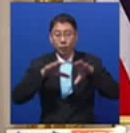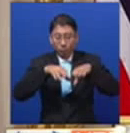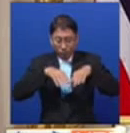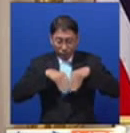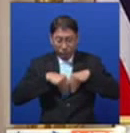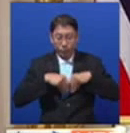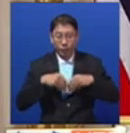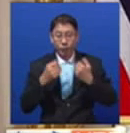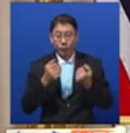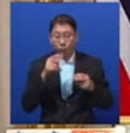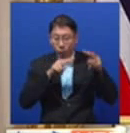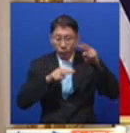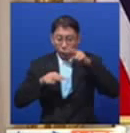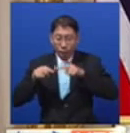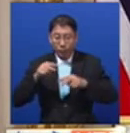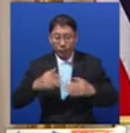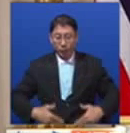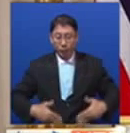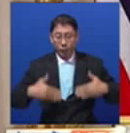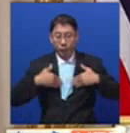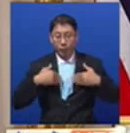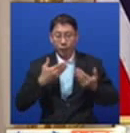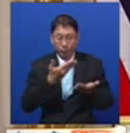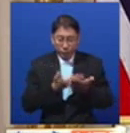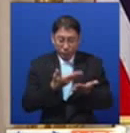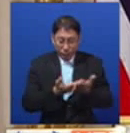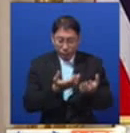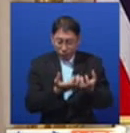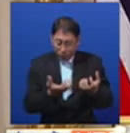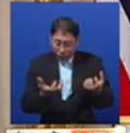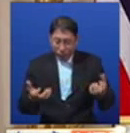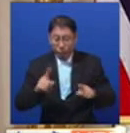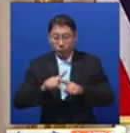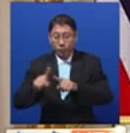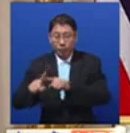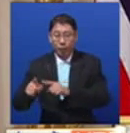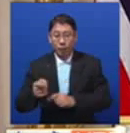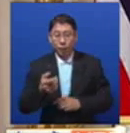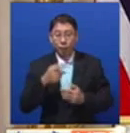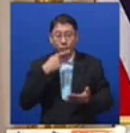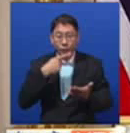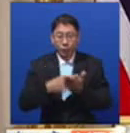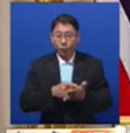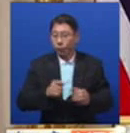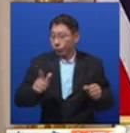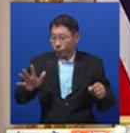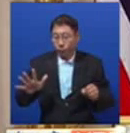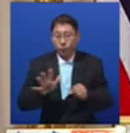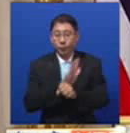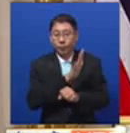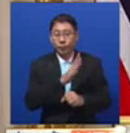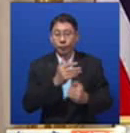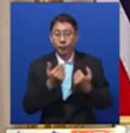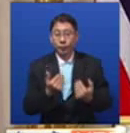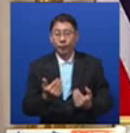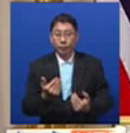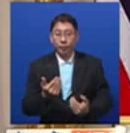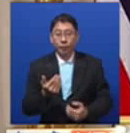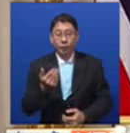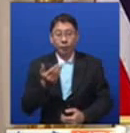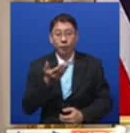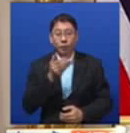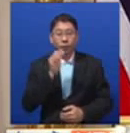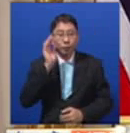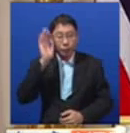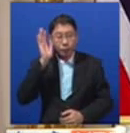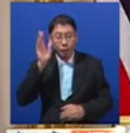แลรักษาความปลอดภัยในชีวิตและทรัพย์สินตลอดจนผลประโยชน์ของท่านอย่างเต็มขีดความสามารถรวมทั้งจะแจ้